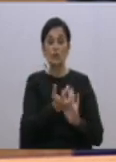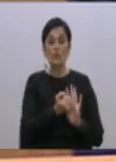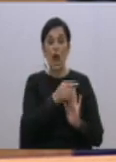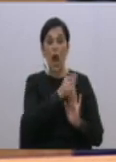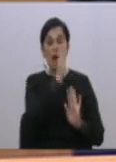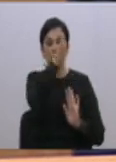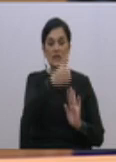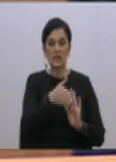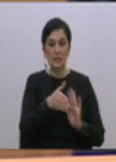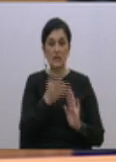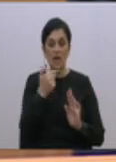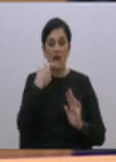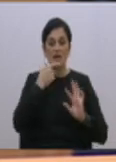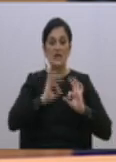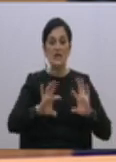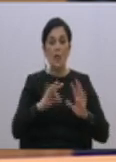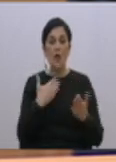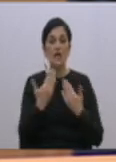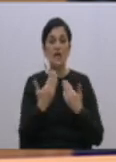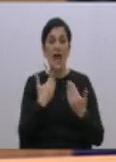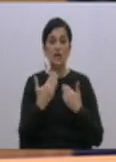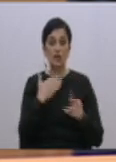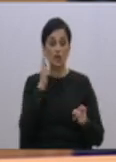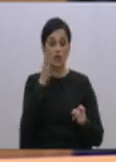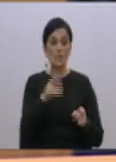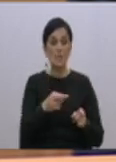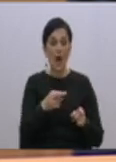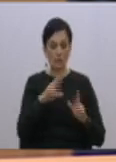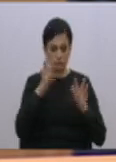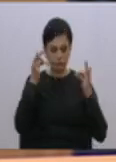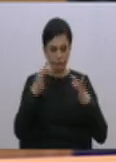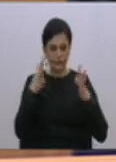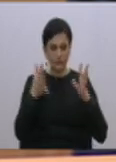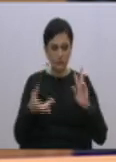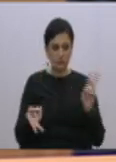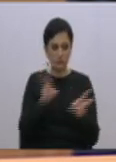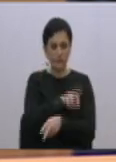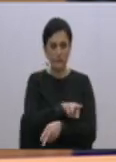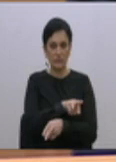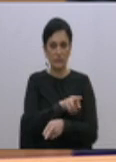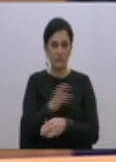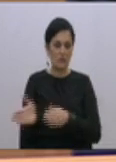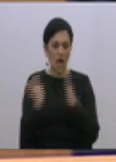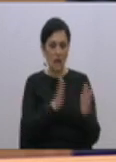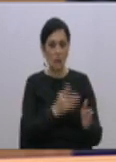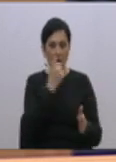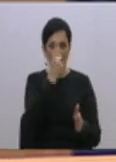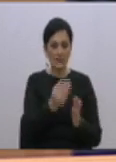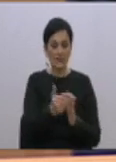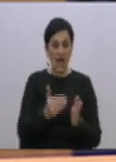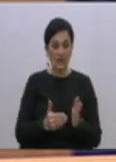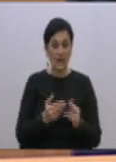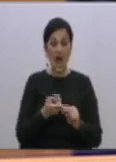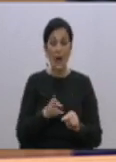და გამოცხადებული ჰქონდა, რომ კენჭისხრა იქნებოდა პარასკევს და უცებ შეიცვალა გადაწყვეტილება და კენჭისხრა გადმოტანილი იქნა ერთ დღით ადრე.